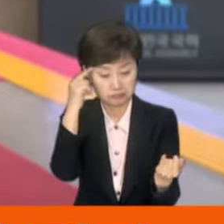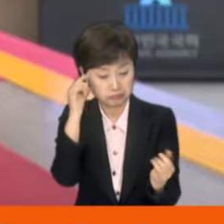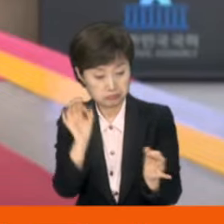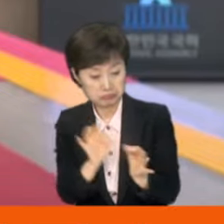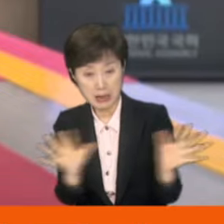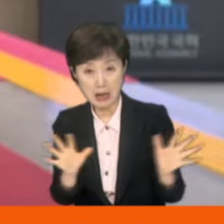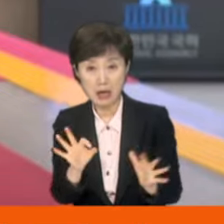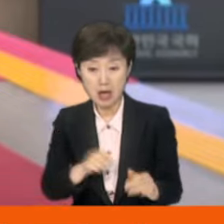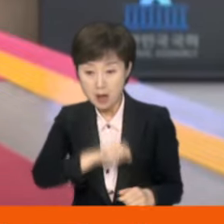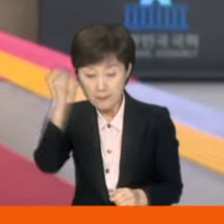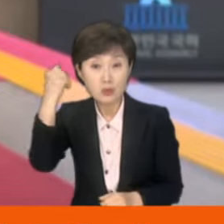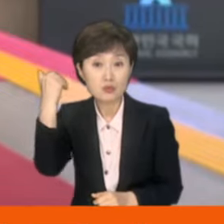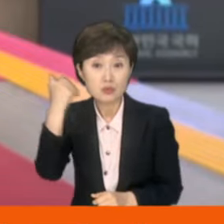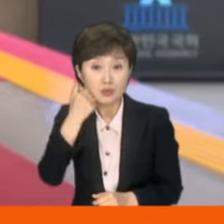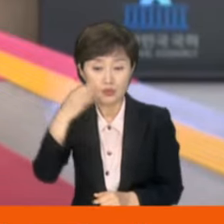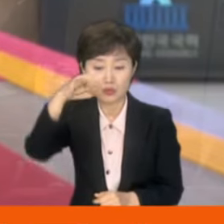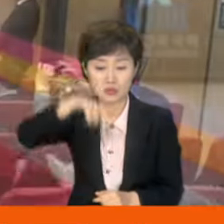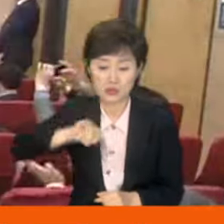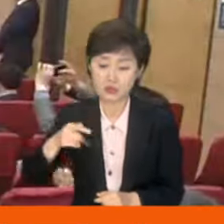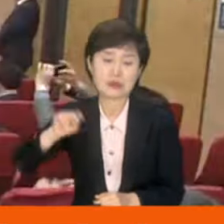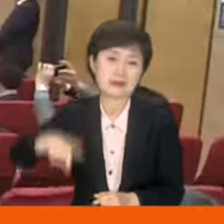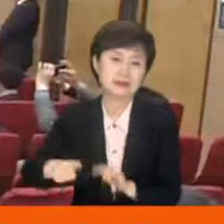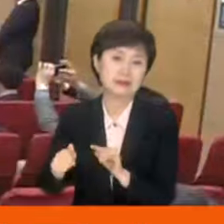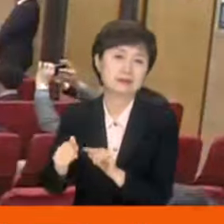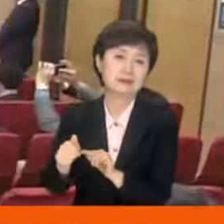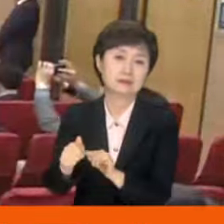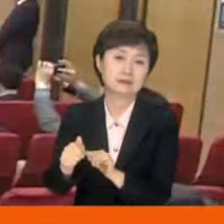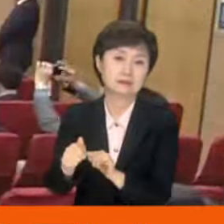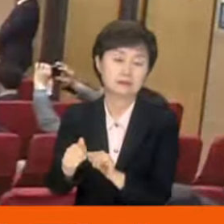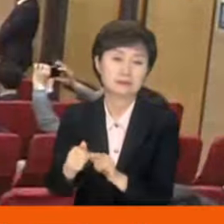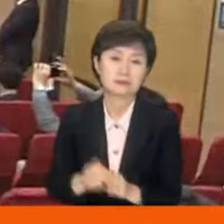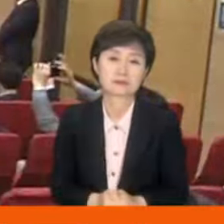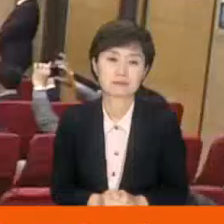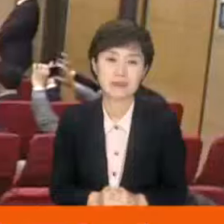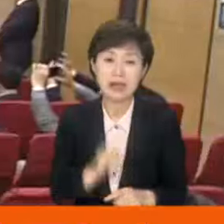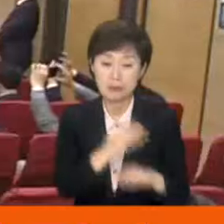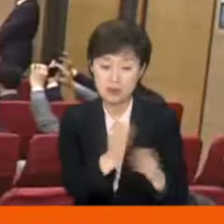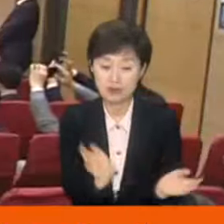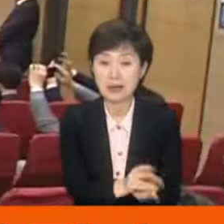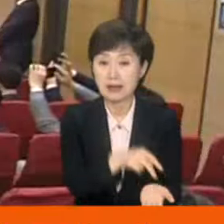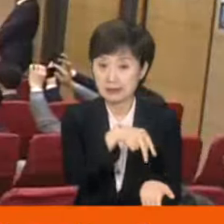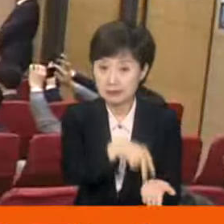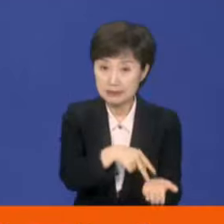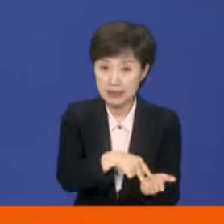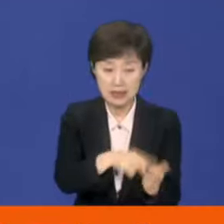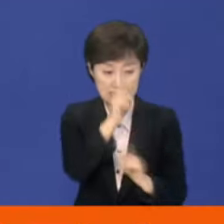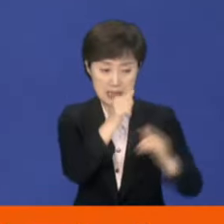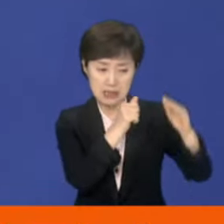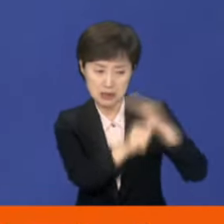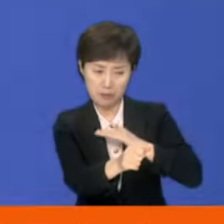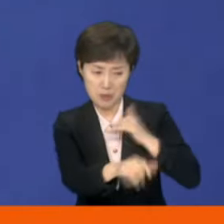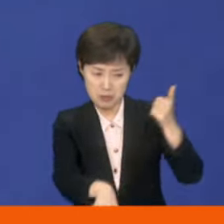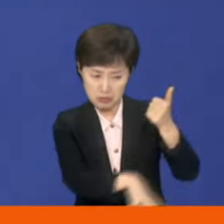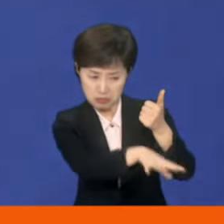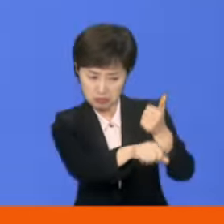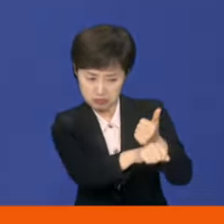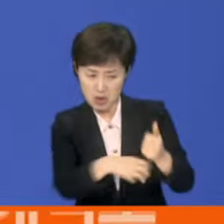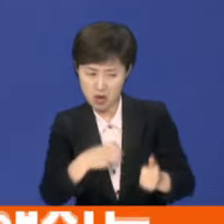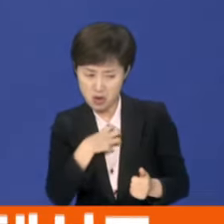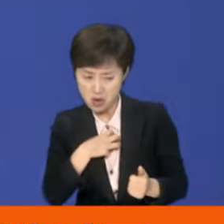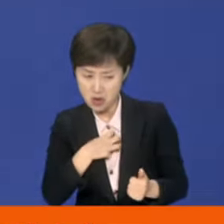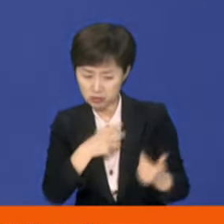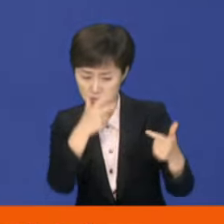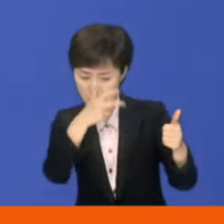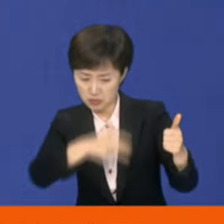당 안팎에선 이변이라는 평가가 많이 나오고 있습니다. 당이 이재명 대표의 일극 체제로 기우는 모습에 대한 우려감이